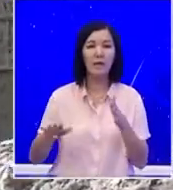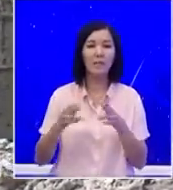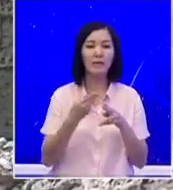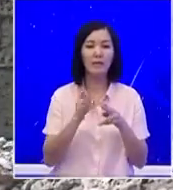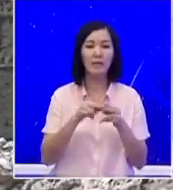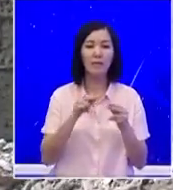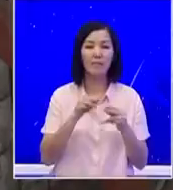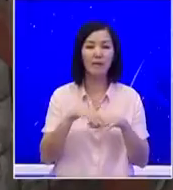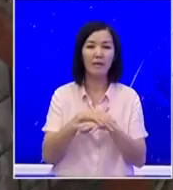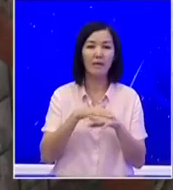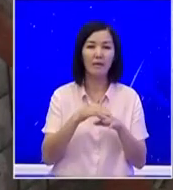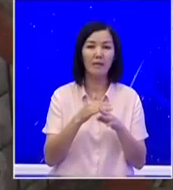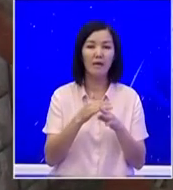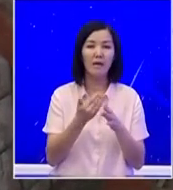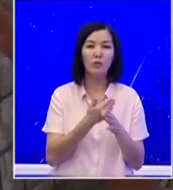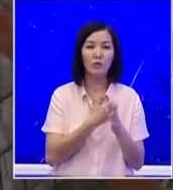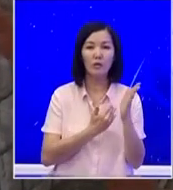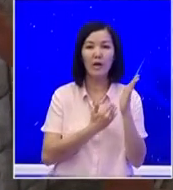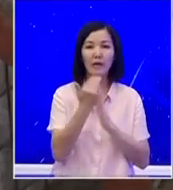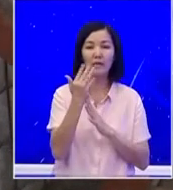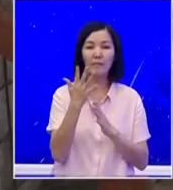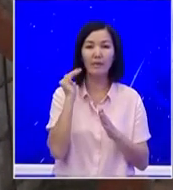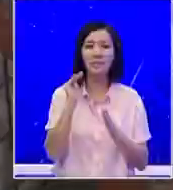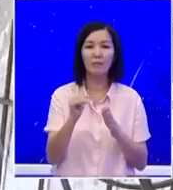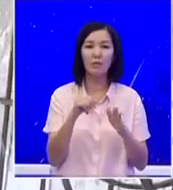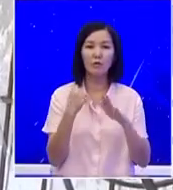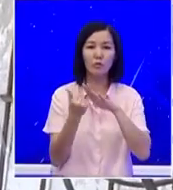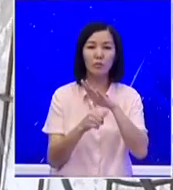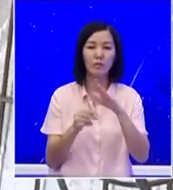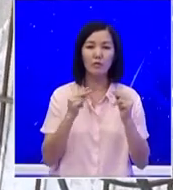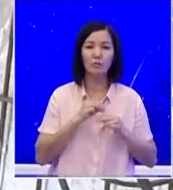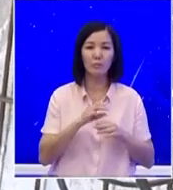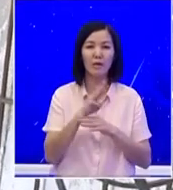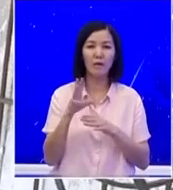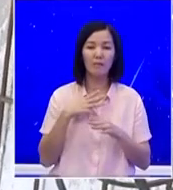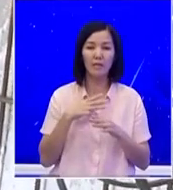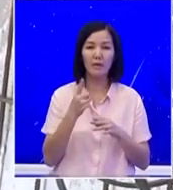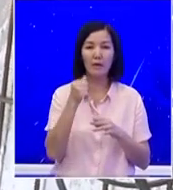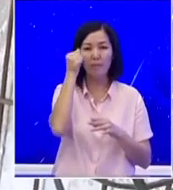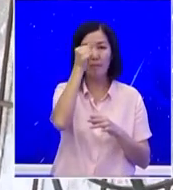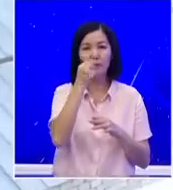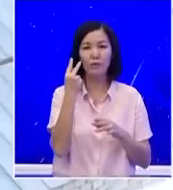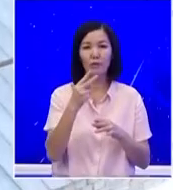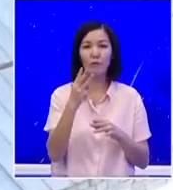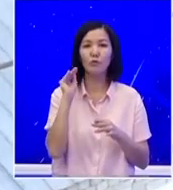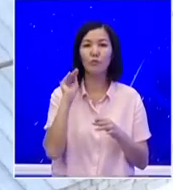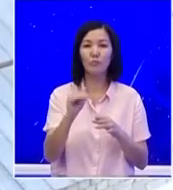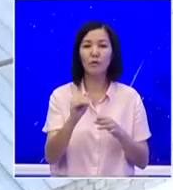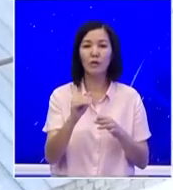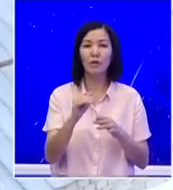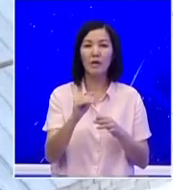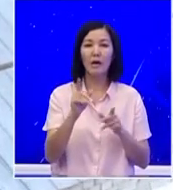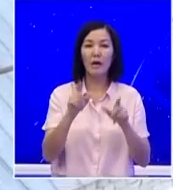еңбек нарығына сұраныс артқан. Бүгінде 5000-ға жуық жұмыссыз еңбекпен қамтылды. Жылдық жоспар 23000-ға жуық